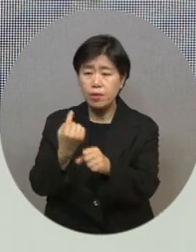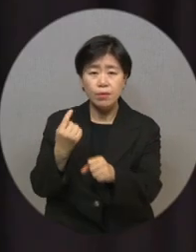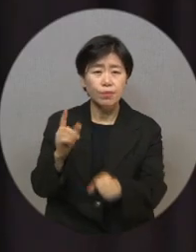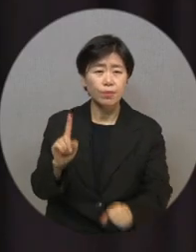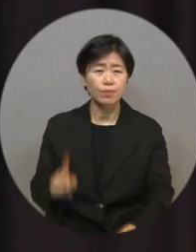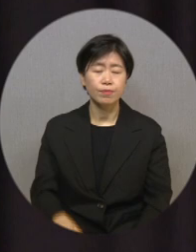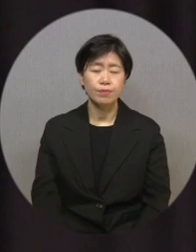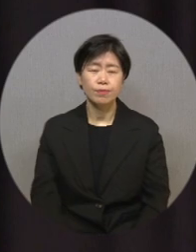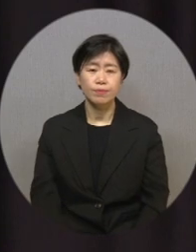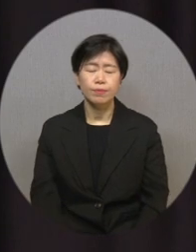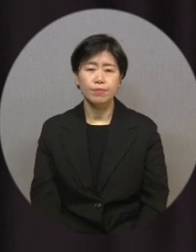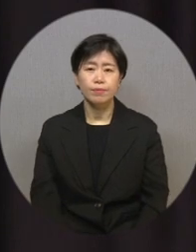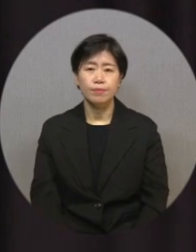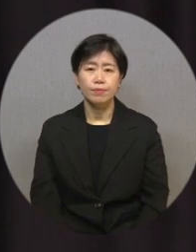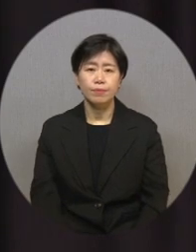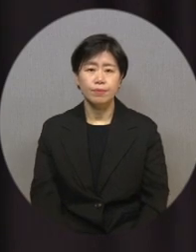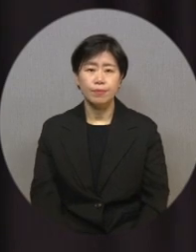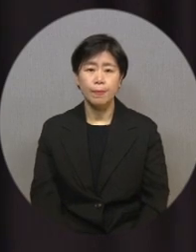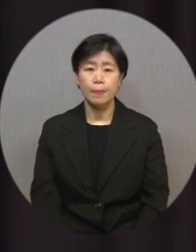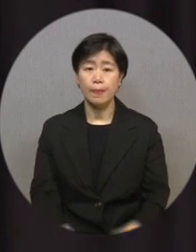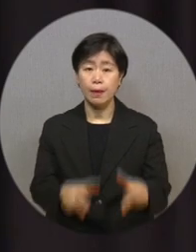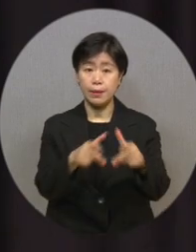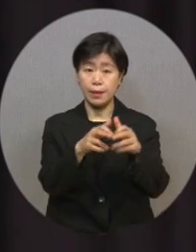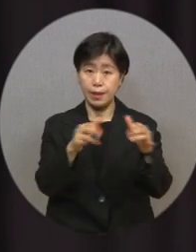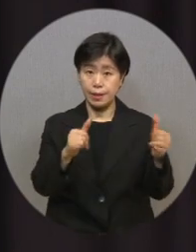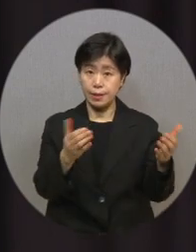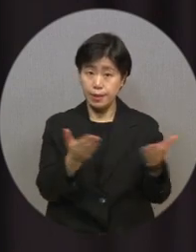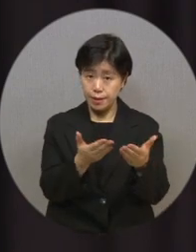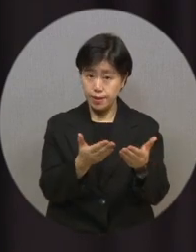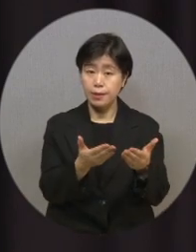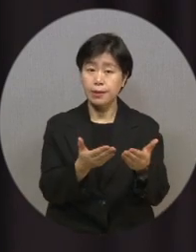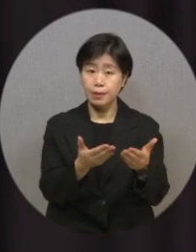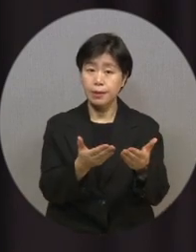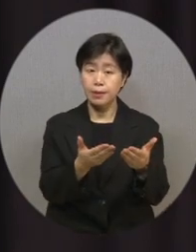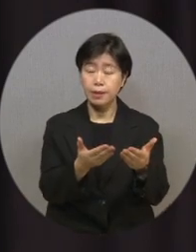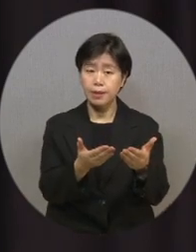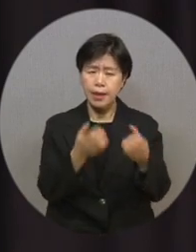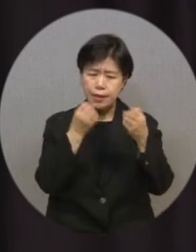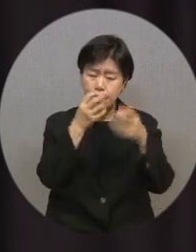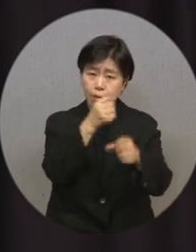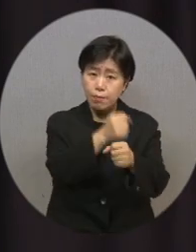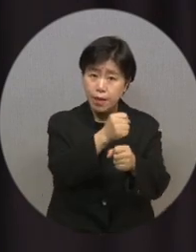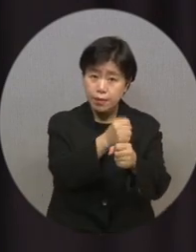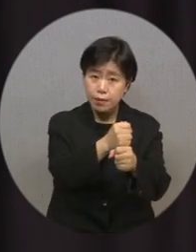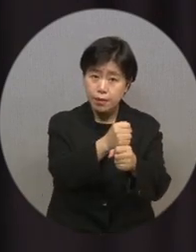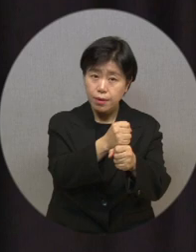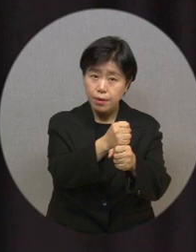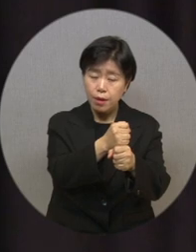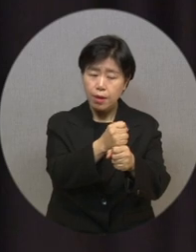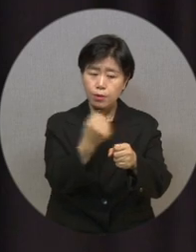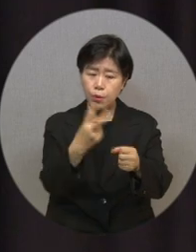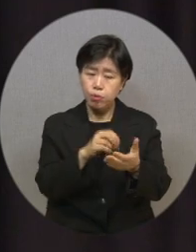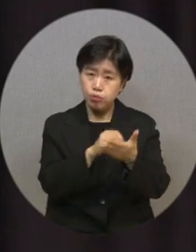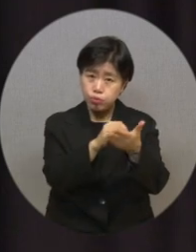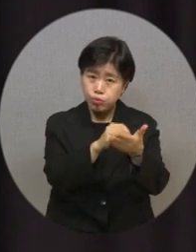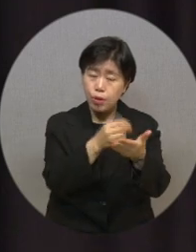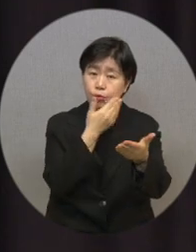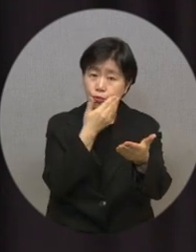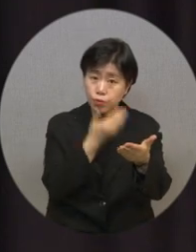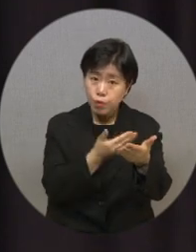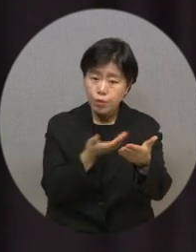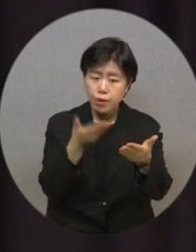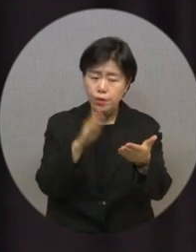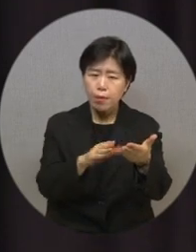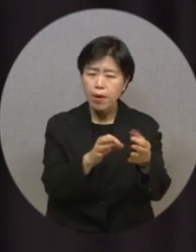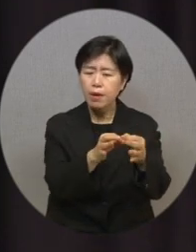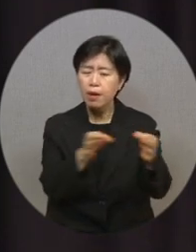예 뭐 장애인 고용 창출은 실 이제 고용 창출도 중요하지만 또 유지도 굉장히 중요하거든요 예 그래서